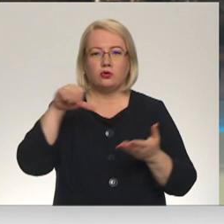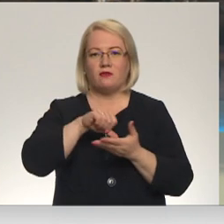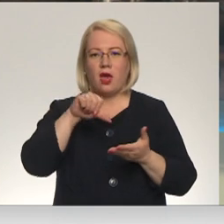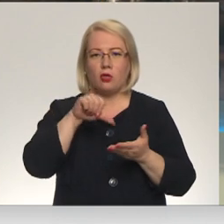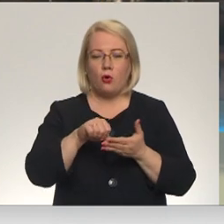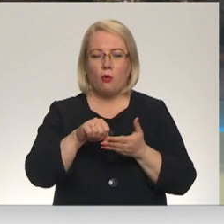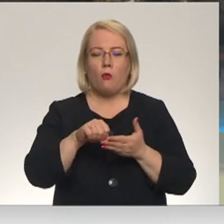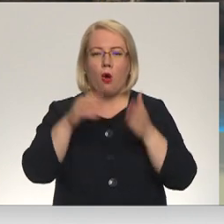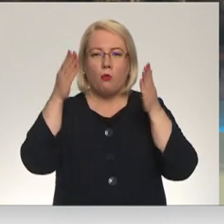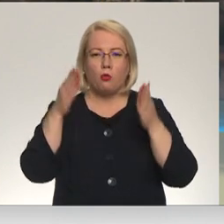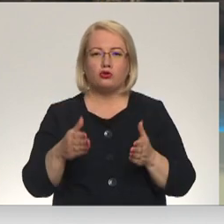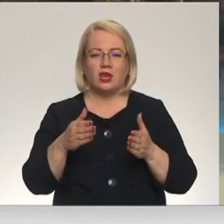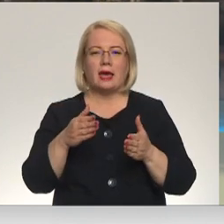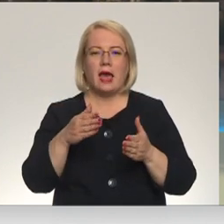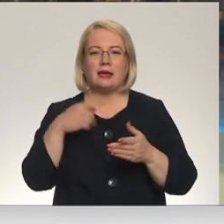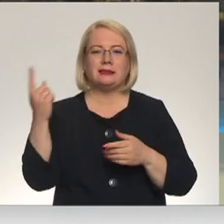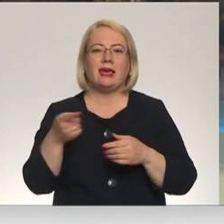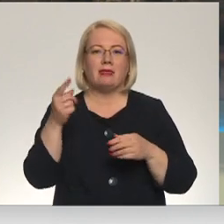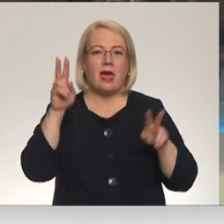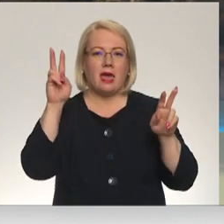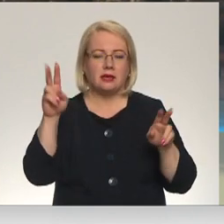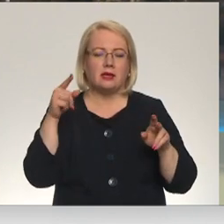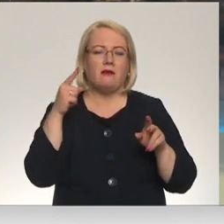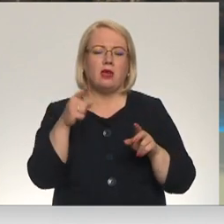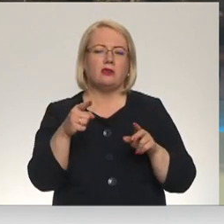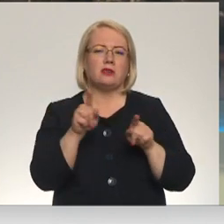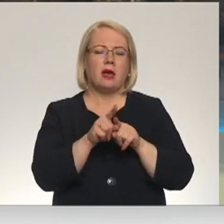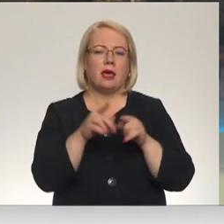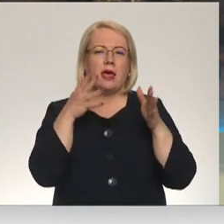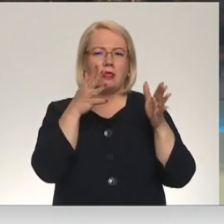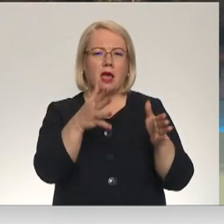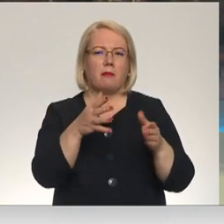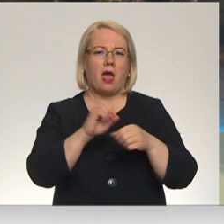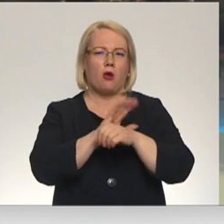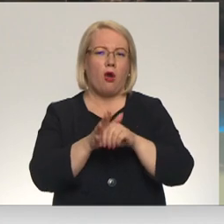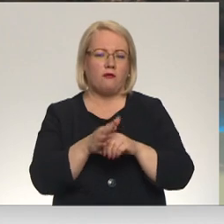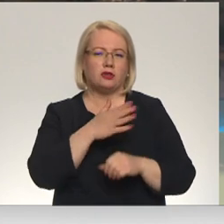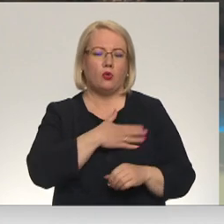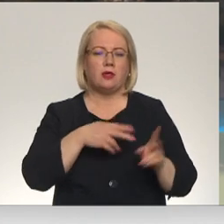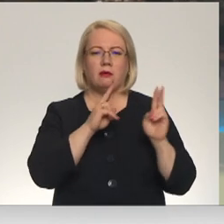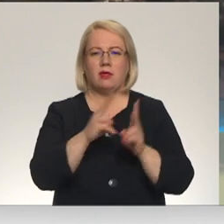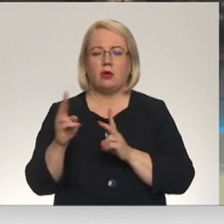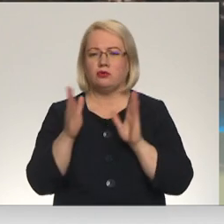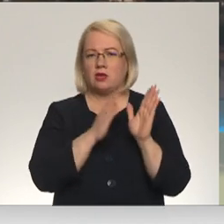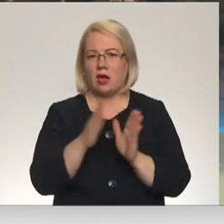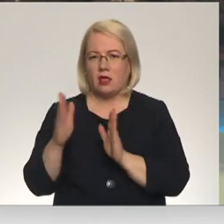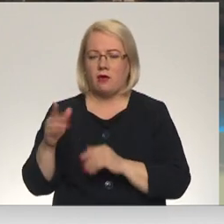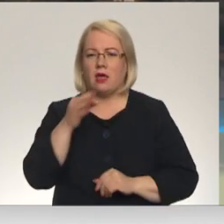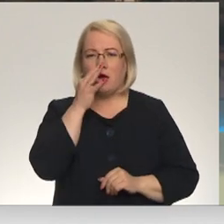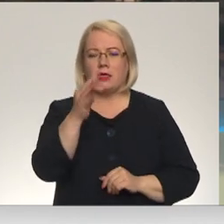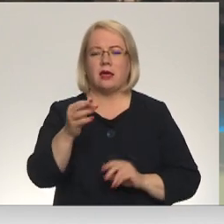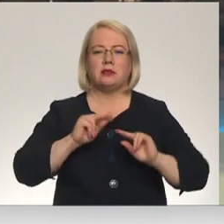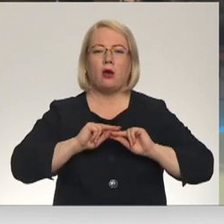dzinējs izmēģināšana. Pandēmijas laika izmaiņas ietekmējušas dejotāju sagatavību, tā secina lielu uzveduma mākslinieckais vadītājs